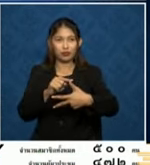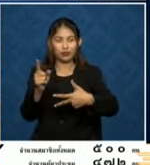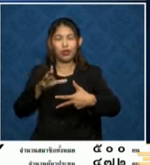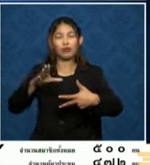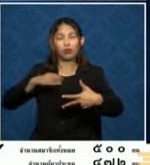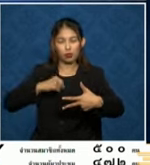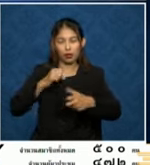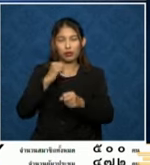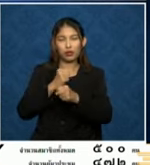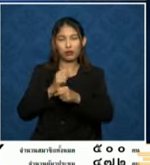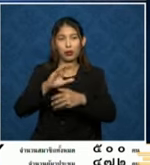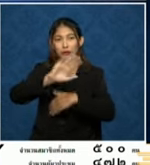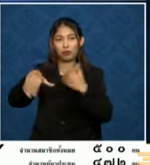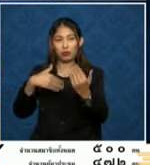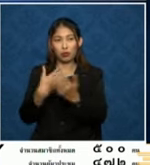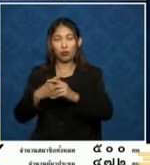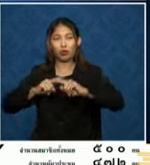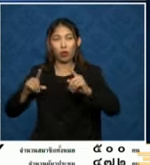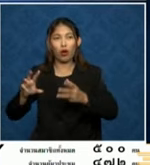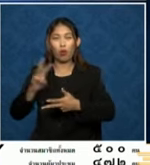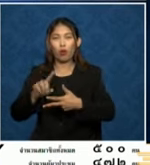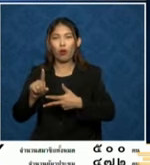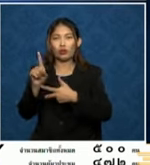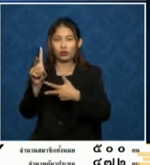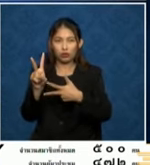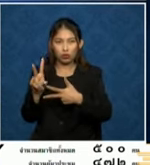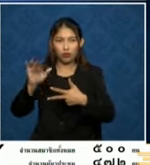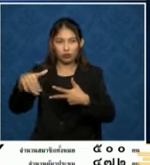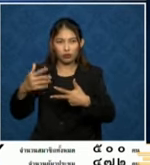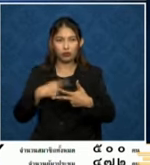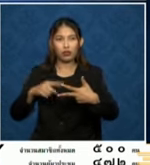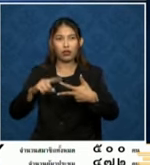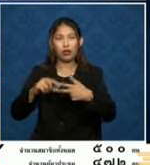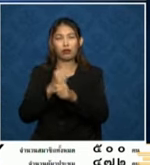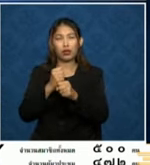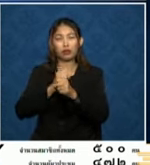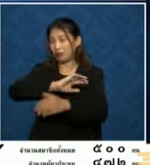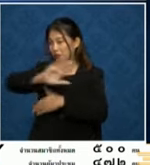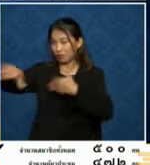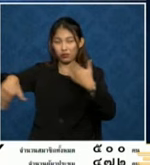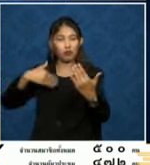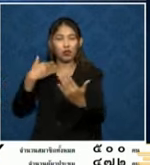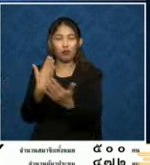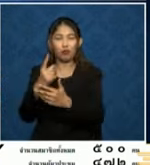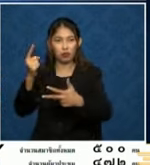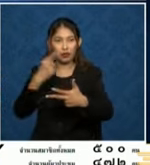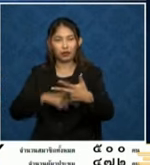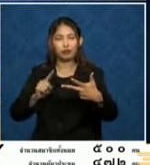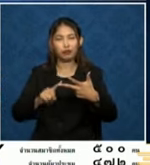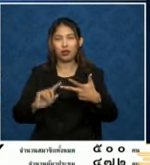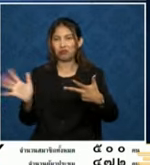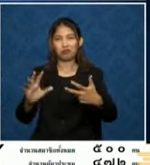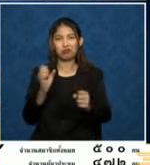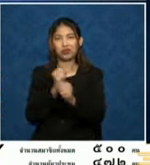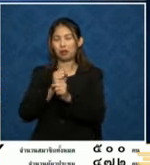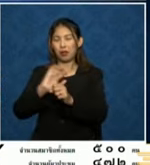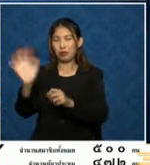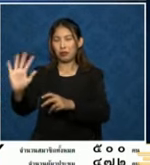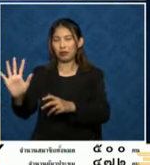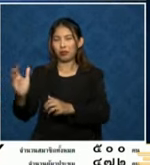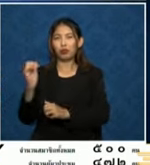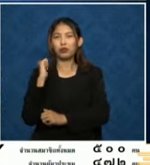สมควรจัดทำใหม่ทั้งฉบับยกเว้นหมวด1หมวด2ตัวเลือกที่2คือเห็นสมควรจัดทำใหม่ทั้งฉบับแล้วก็ตัวเลือกที่3คือไม่เห็นสมควร